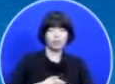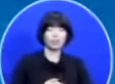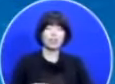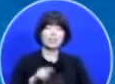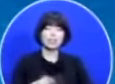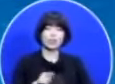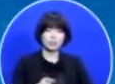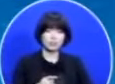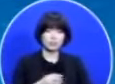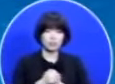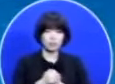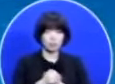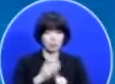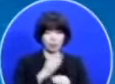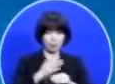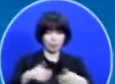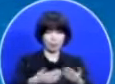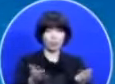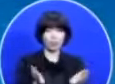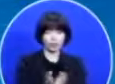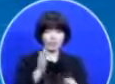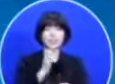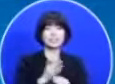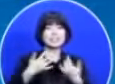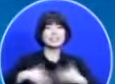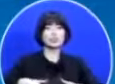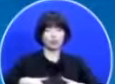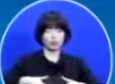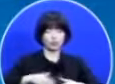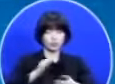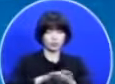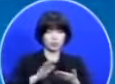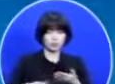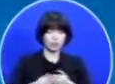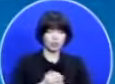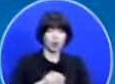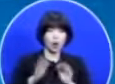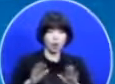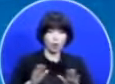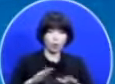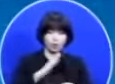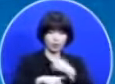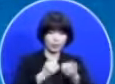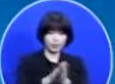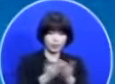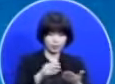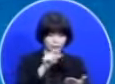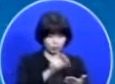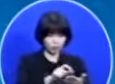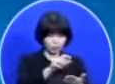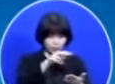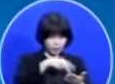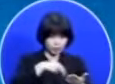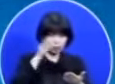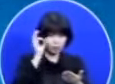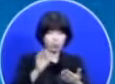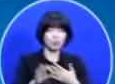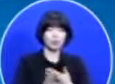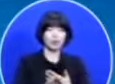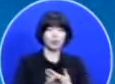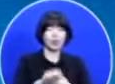이것이 중산층이 기준 이라는 겁니다 오늘 성경 법문을 읽어보면 아